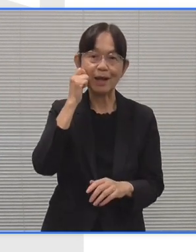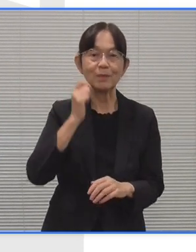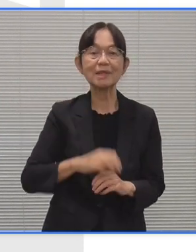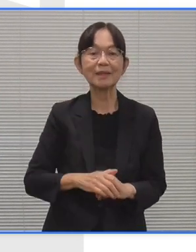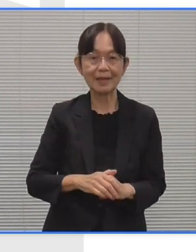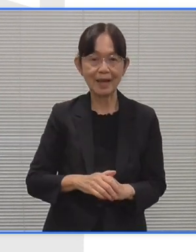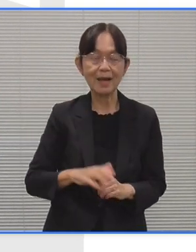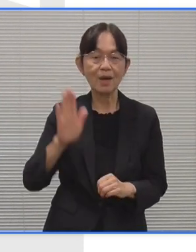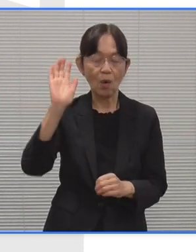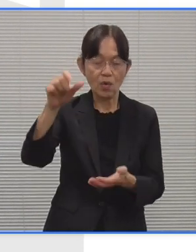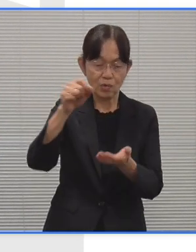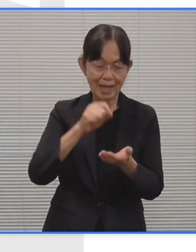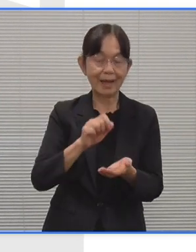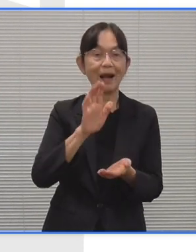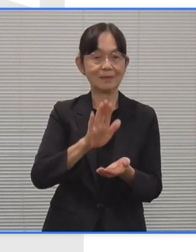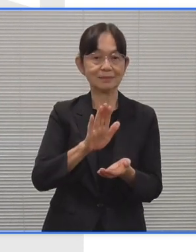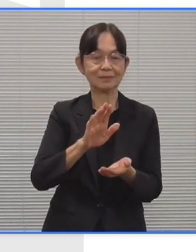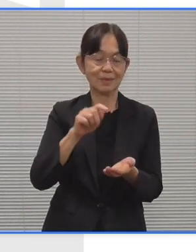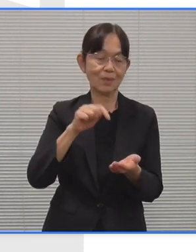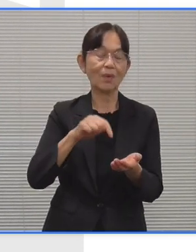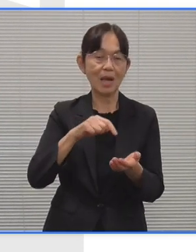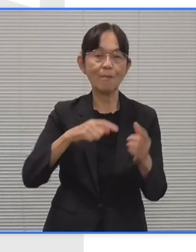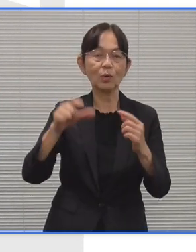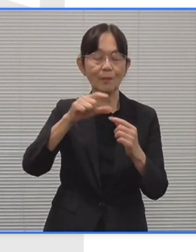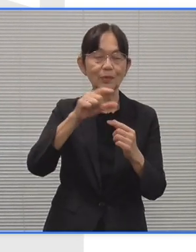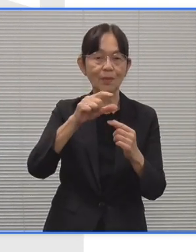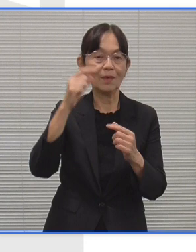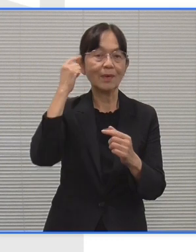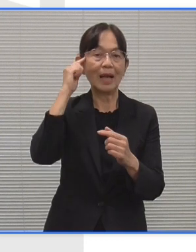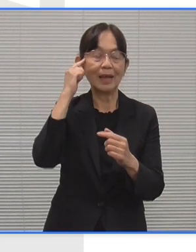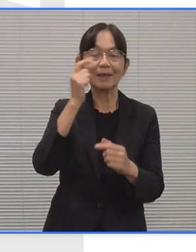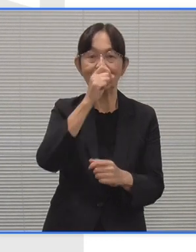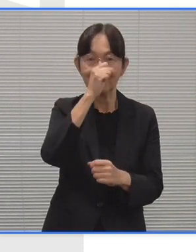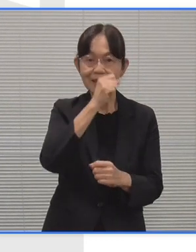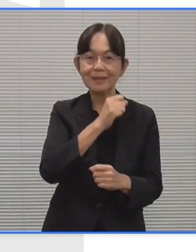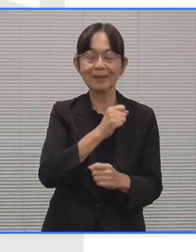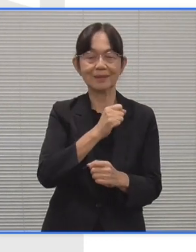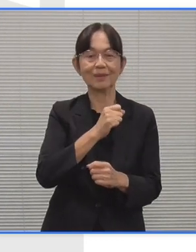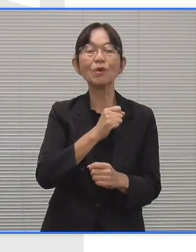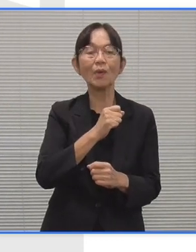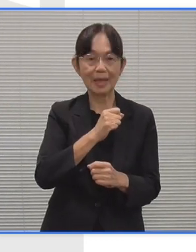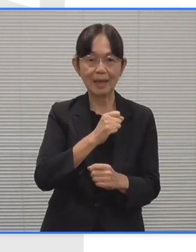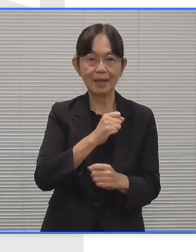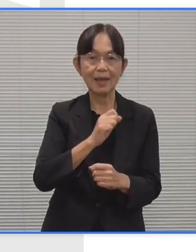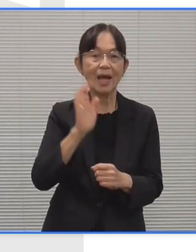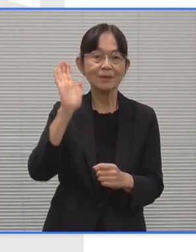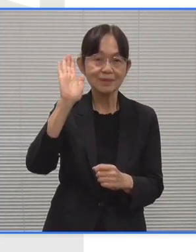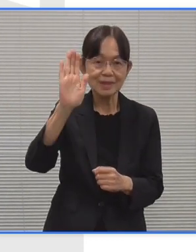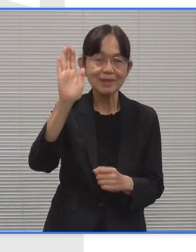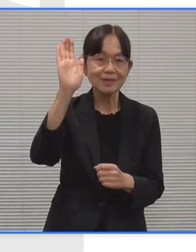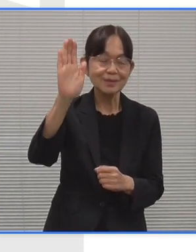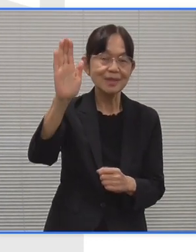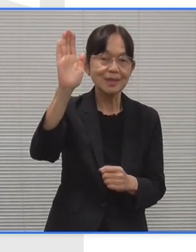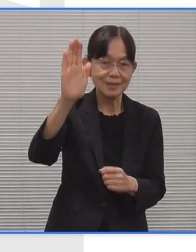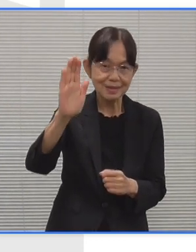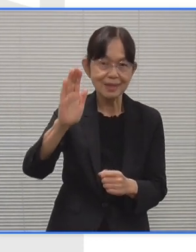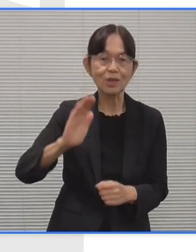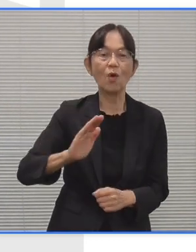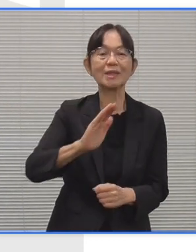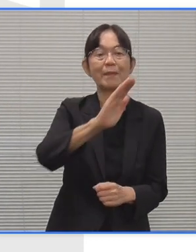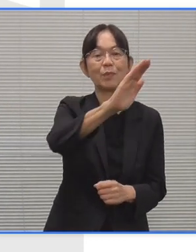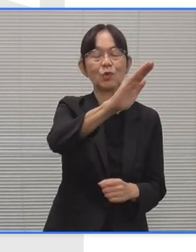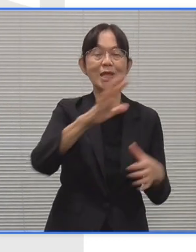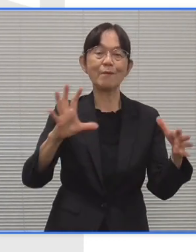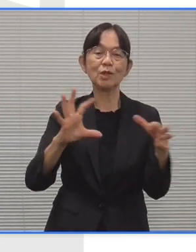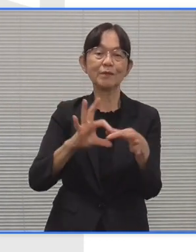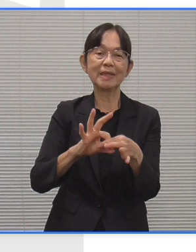けどこういう提案があるならもっとこういうことを考えていったらいいんじゃないかといったような、次なるこうステップに結びつ